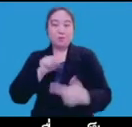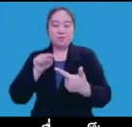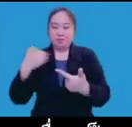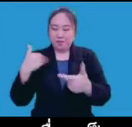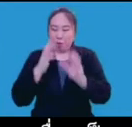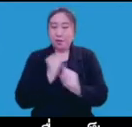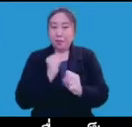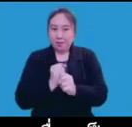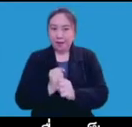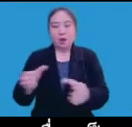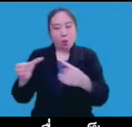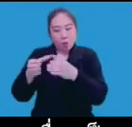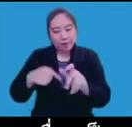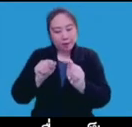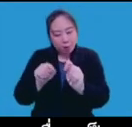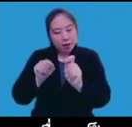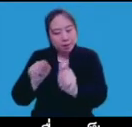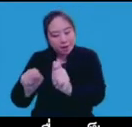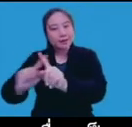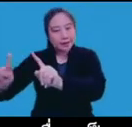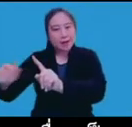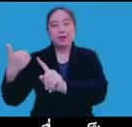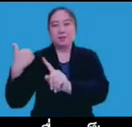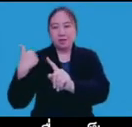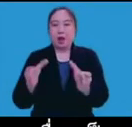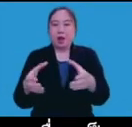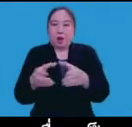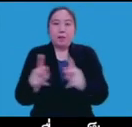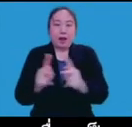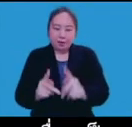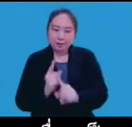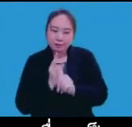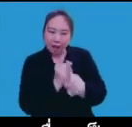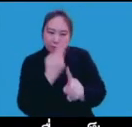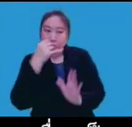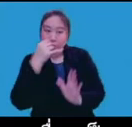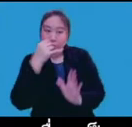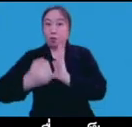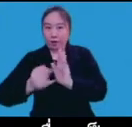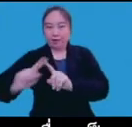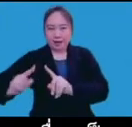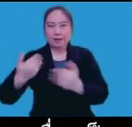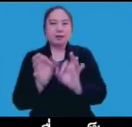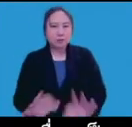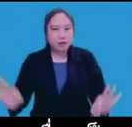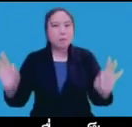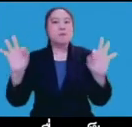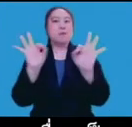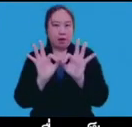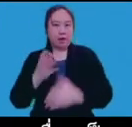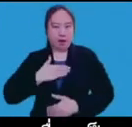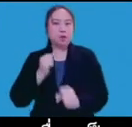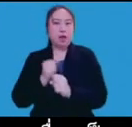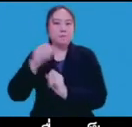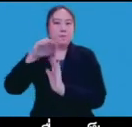ที่เนี่ยก็จะมีทีมงานตั้งแต่ระดับตำบลอำเภอนะครับแล้วก็มีคณะกรรมการติดตามในระดับจังหวัดอันนี้เป็นกลไกสำคัญที่เ